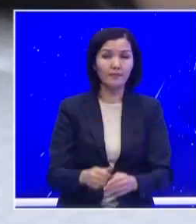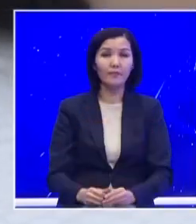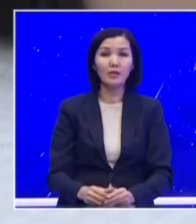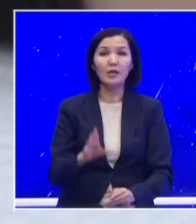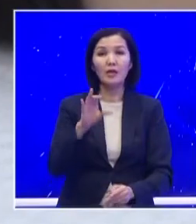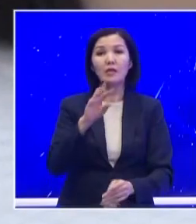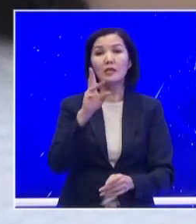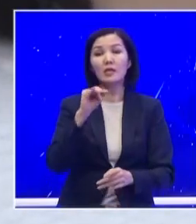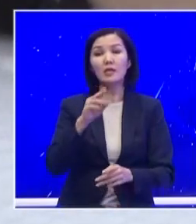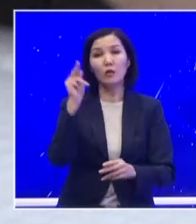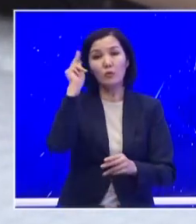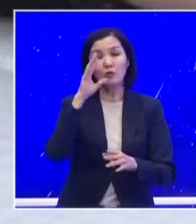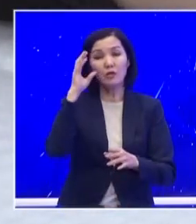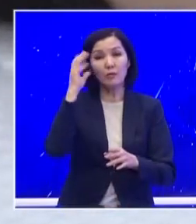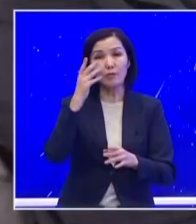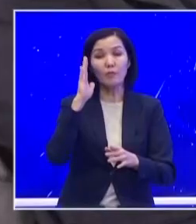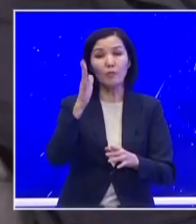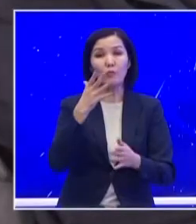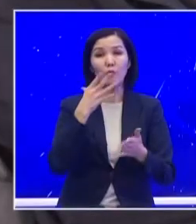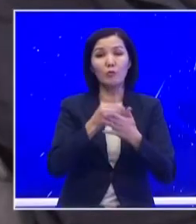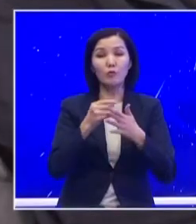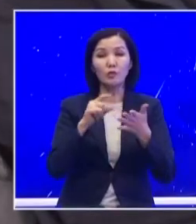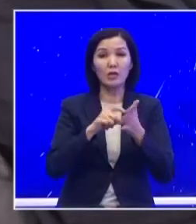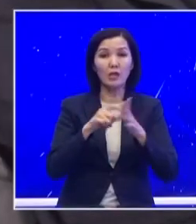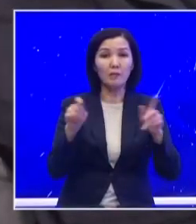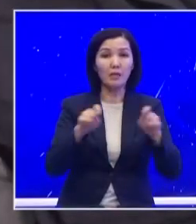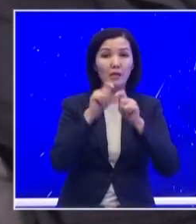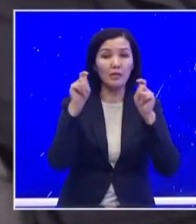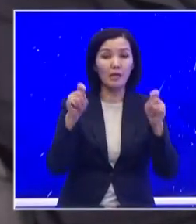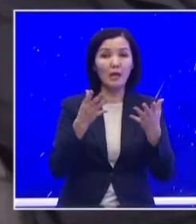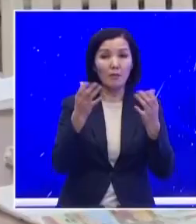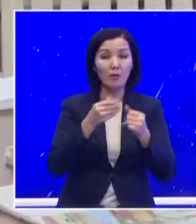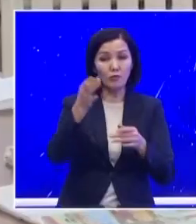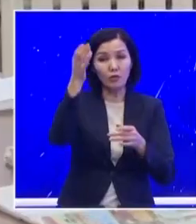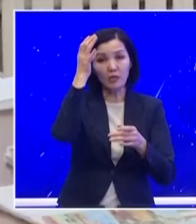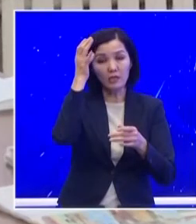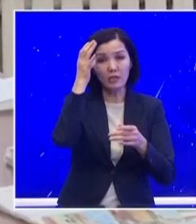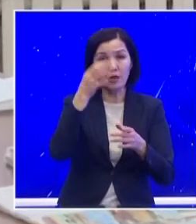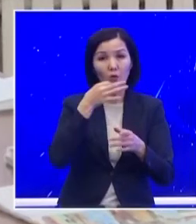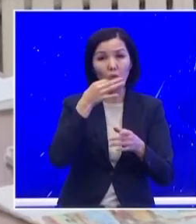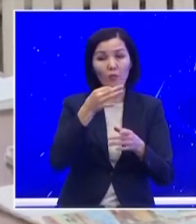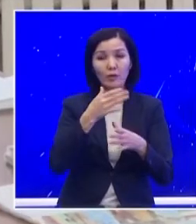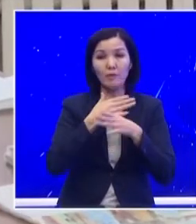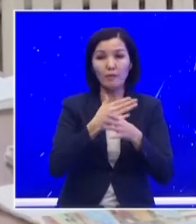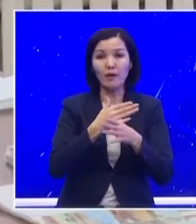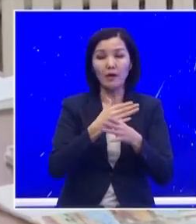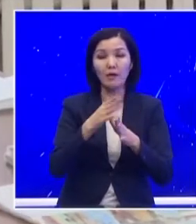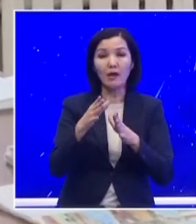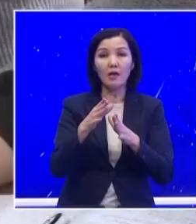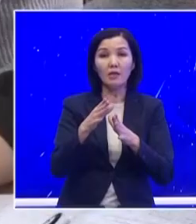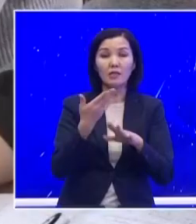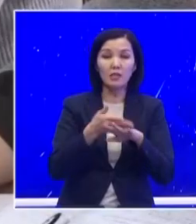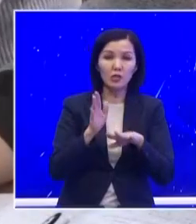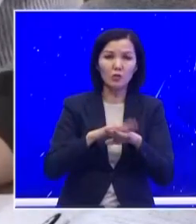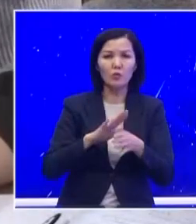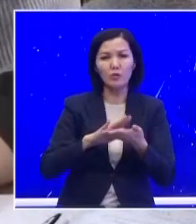Сергей учится на психолога. В будущем хочет открыть собственный кабинет, чтобы, опираясь на полученные знания и накопленный опыт, помогать людям выбираться из тяжелых